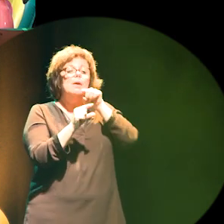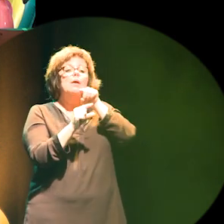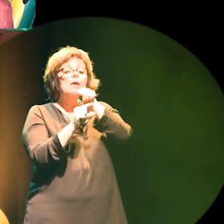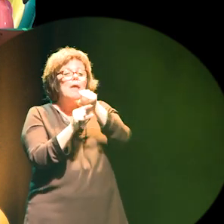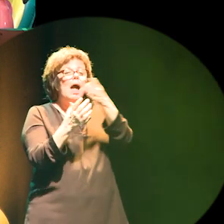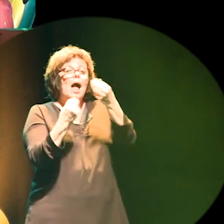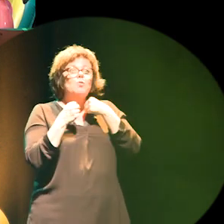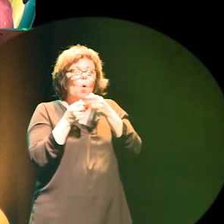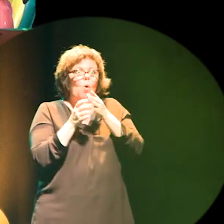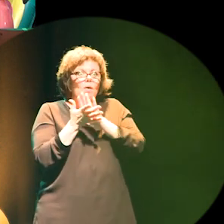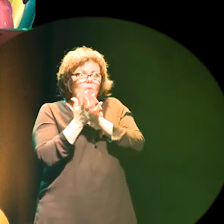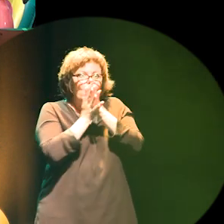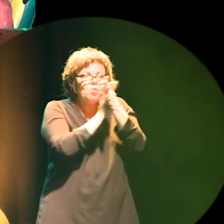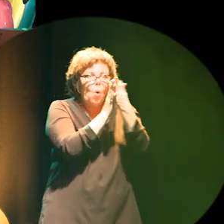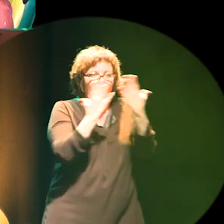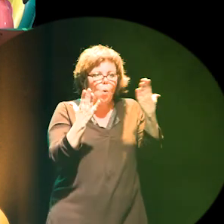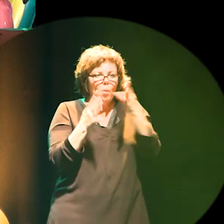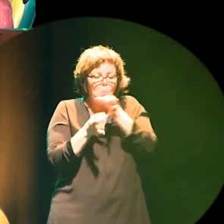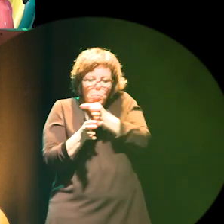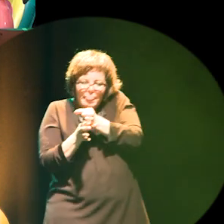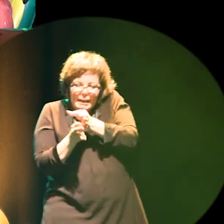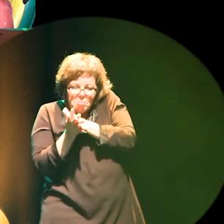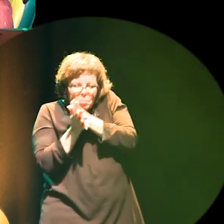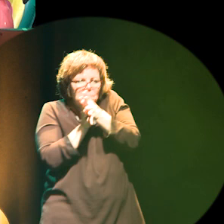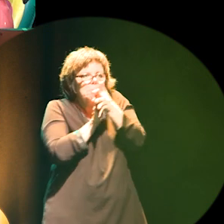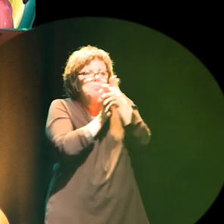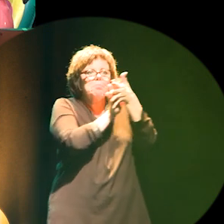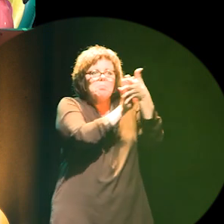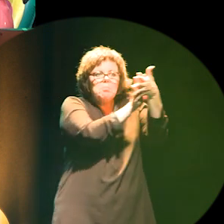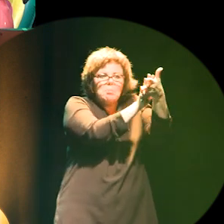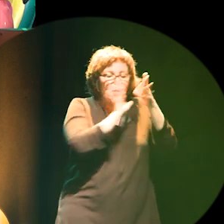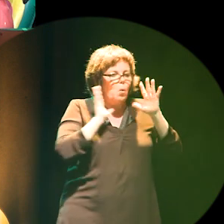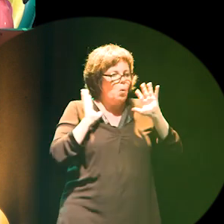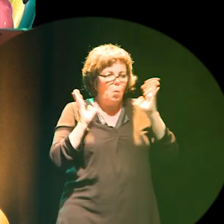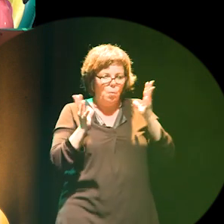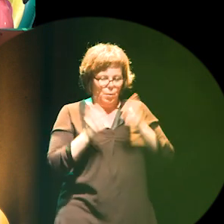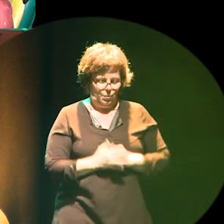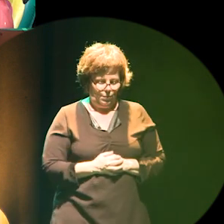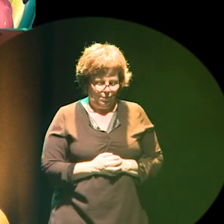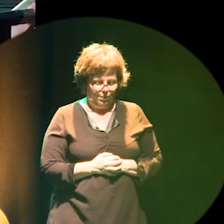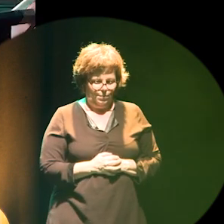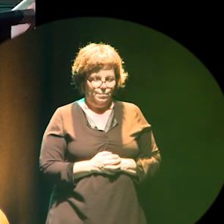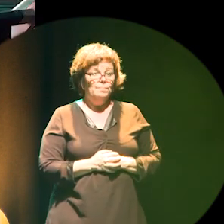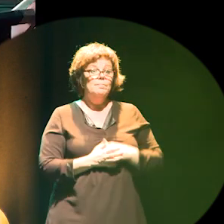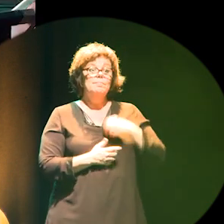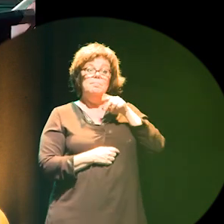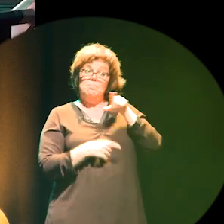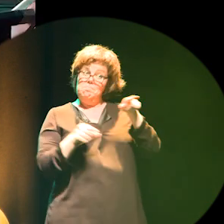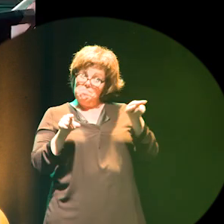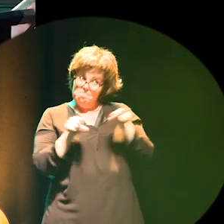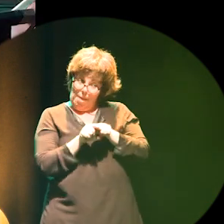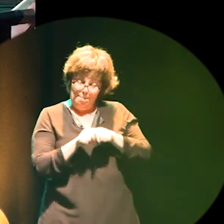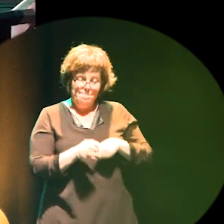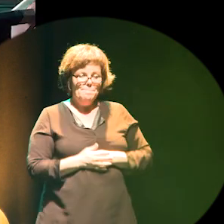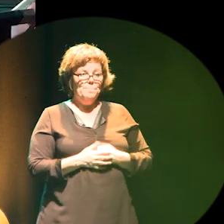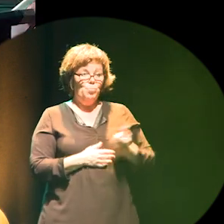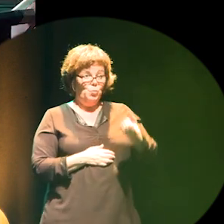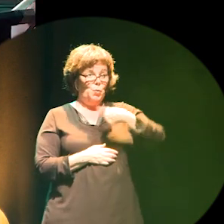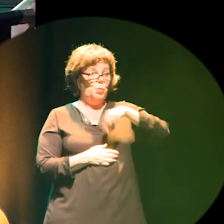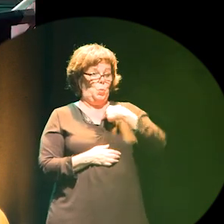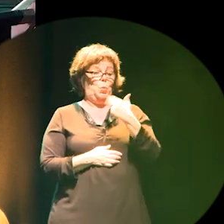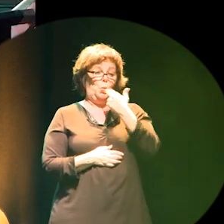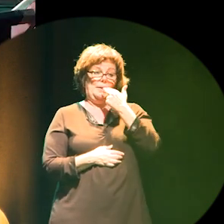taux de croissance qui lui permet de savoir combien de matière est potentiellement produite par ces organismes. Eh bien, de la même manière, on